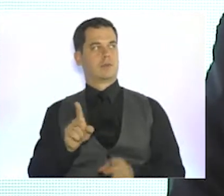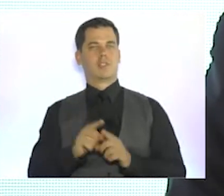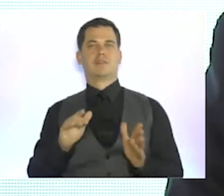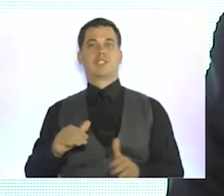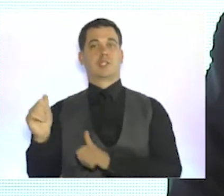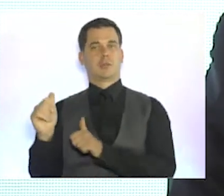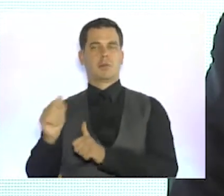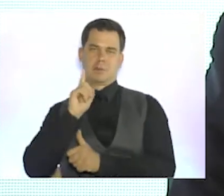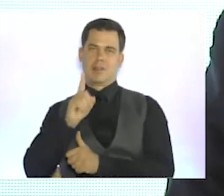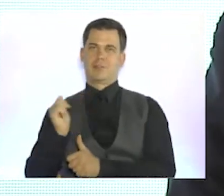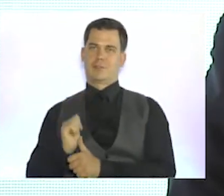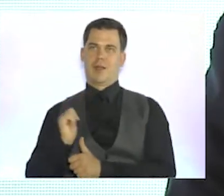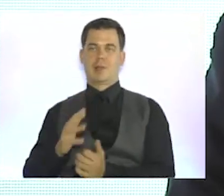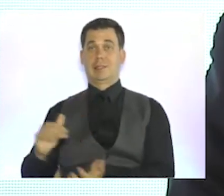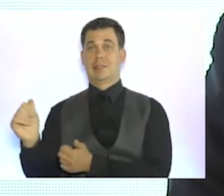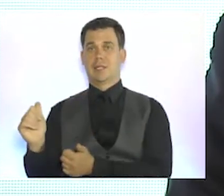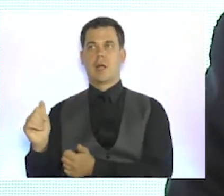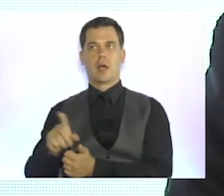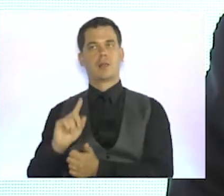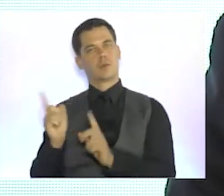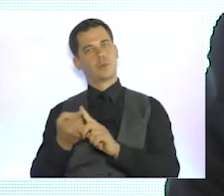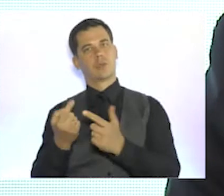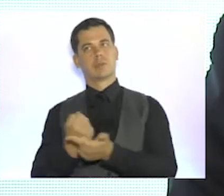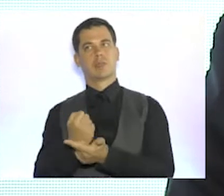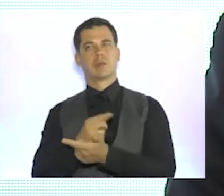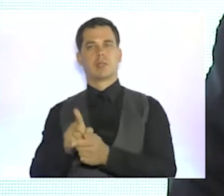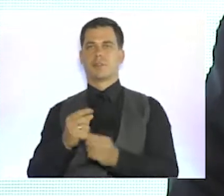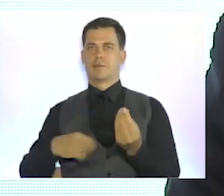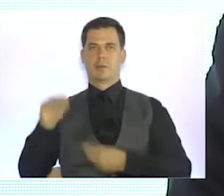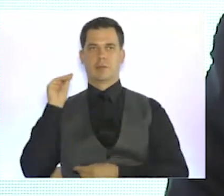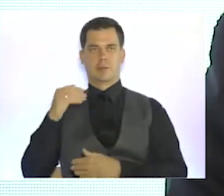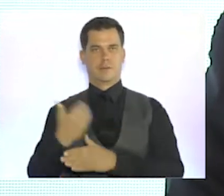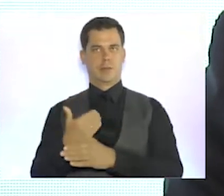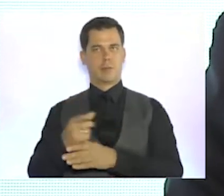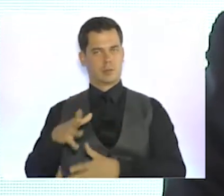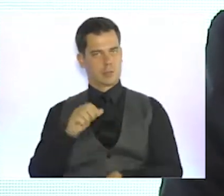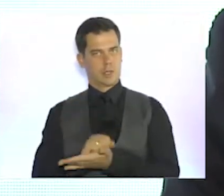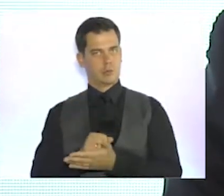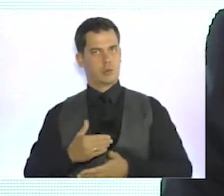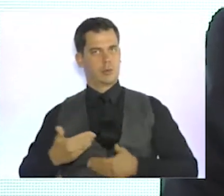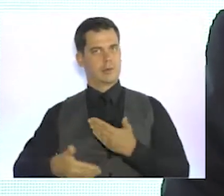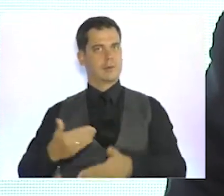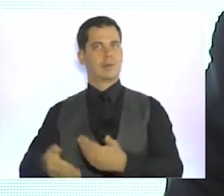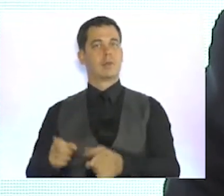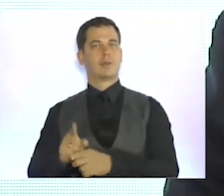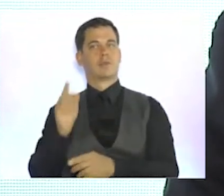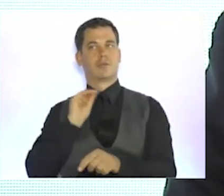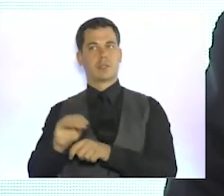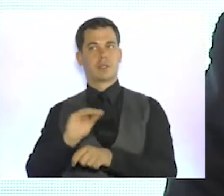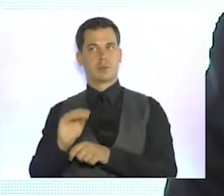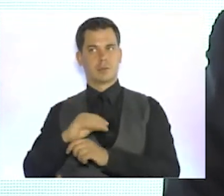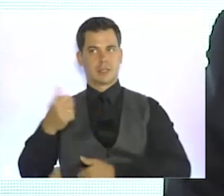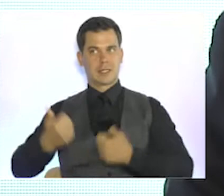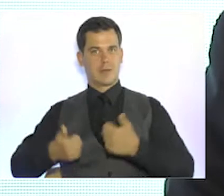mówi, rzeczywiście na rynku, ale też z drugiej strony coraz więcej podmiotów tym się zajmuje. I tu w kontekście kształcenia zawodowego, tu akurat